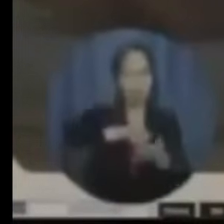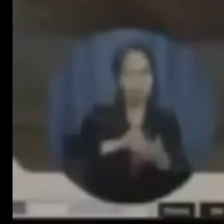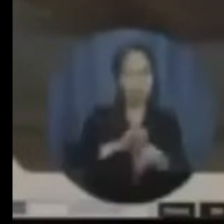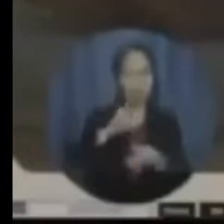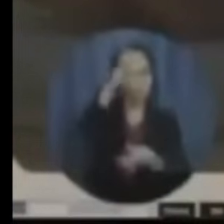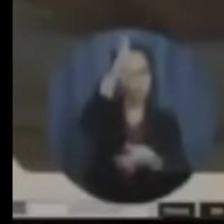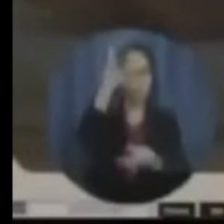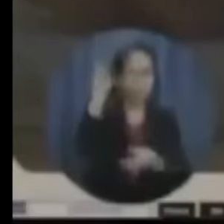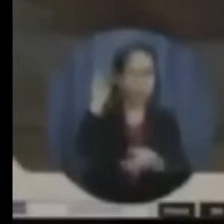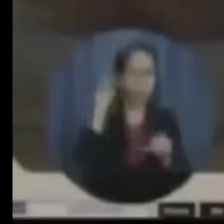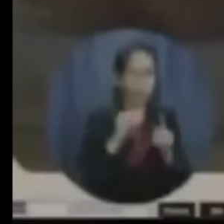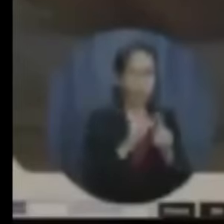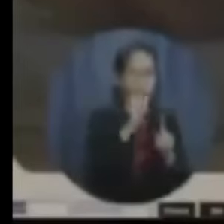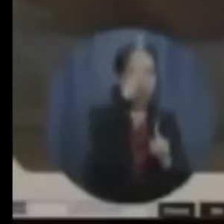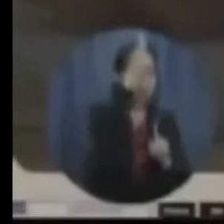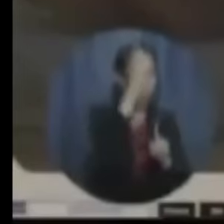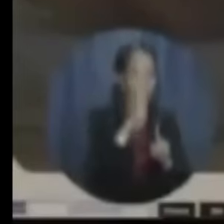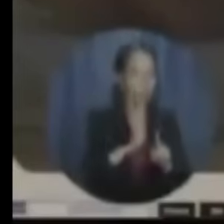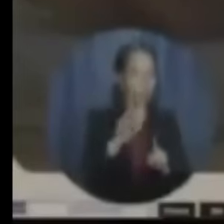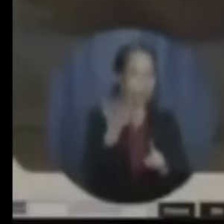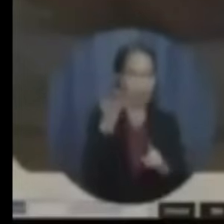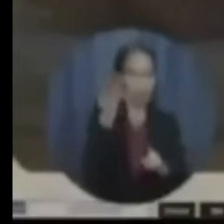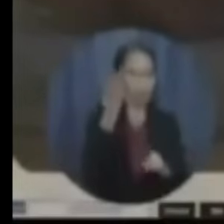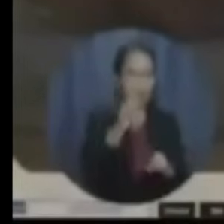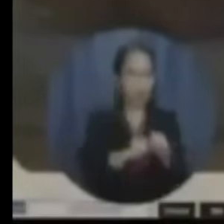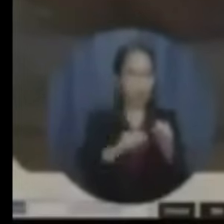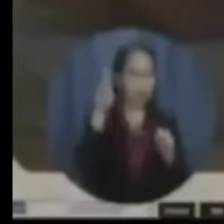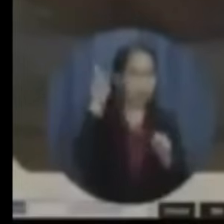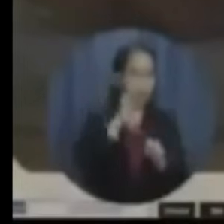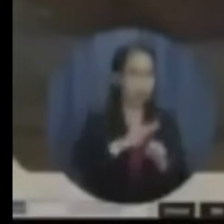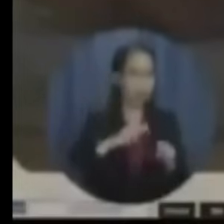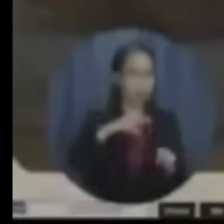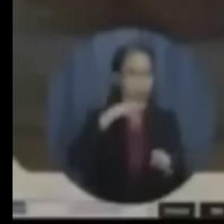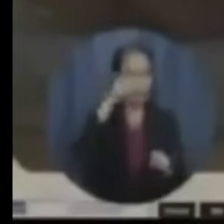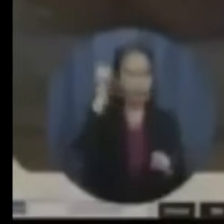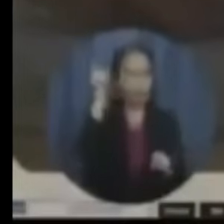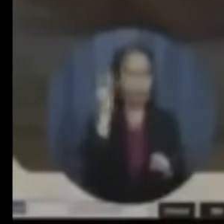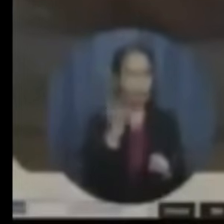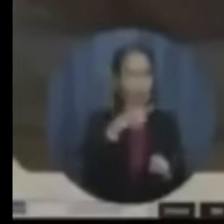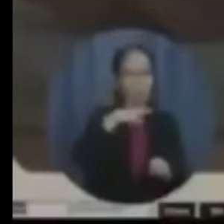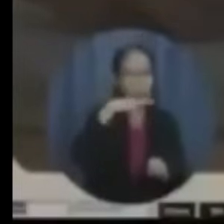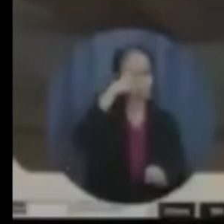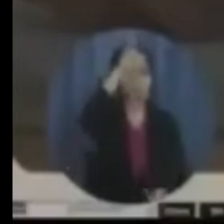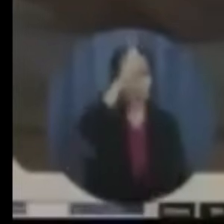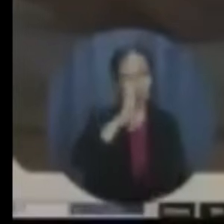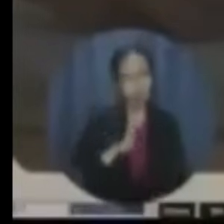ninyo dinirinig, sapagkat kayo'y hindi sa Diyos. Dingking